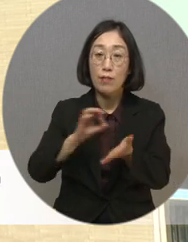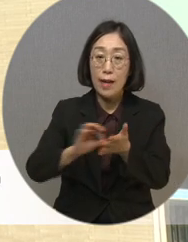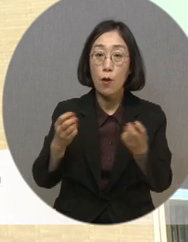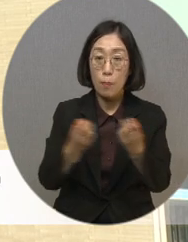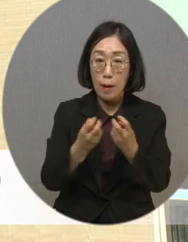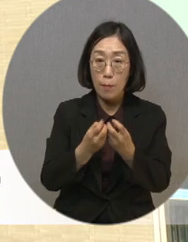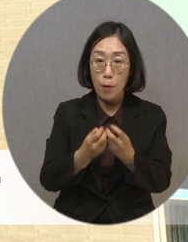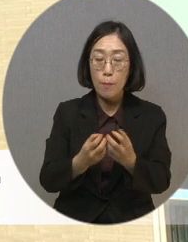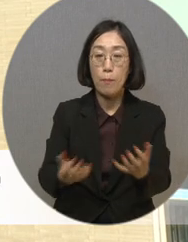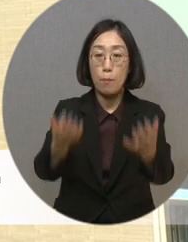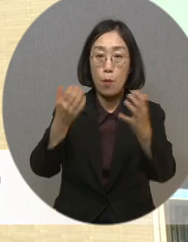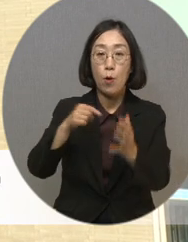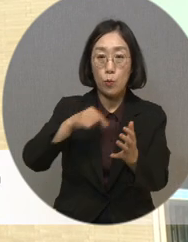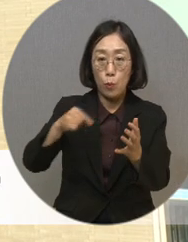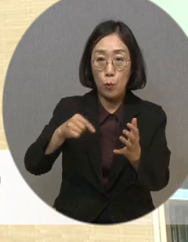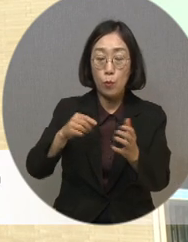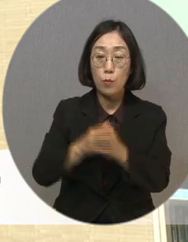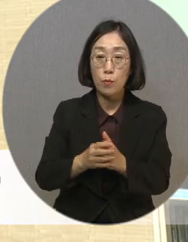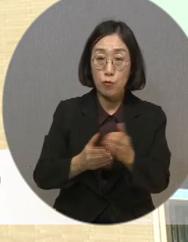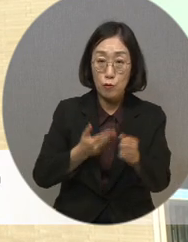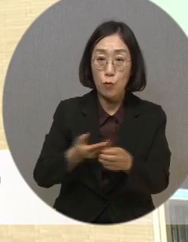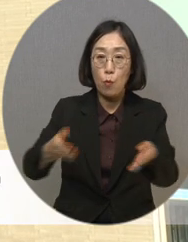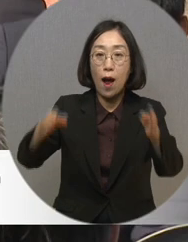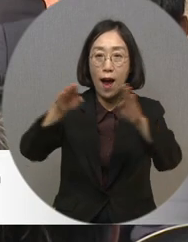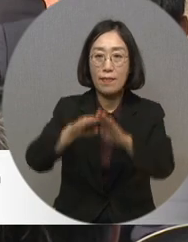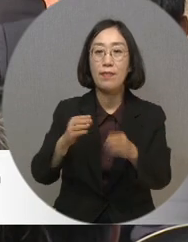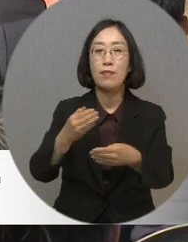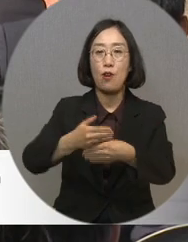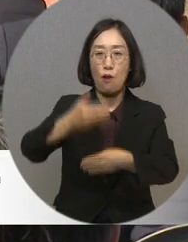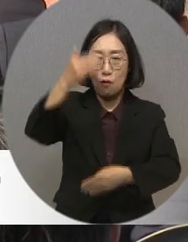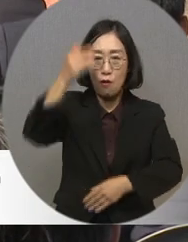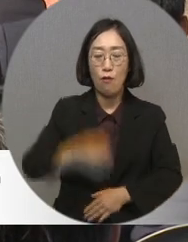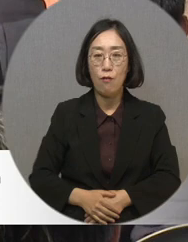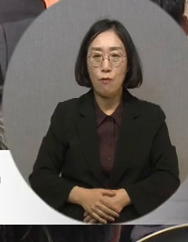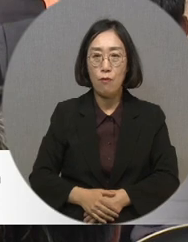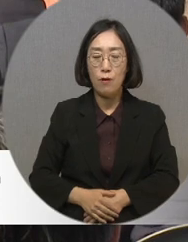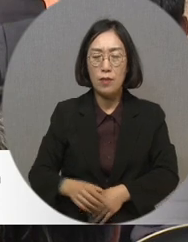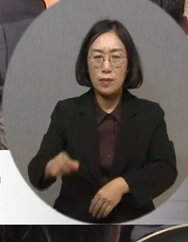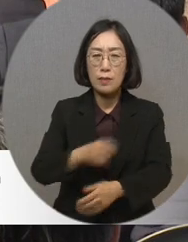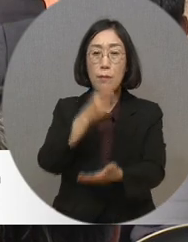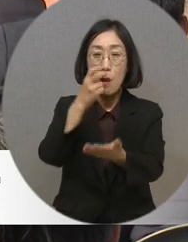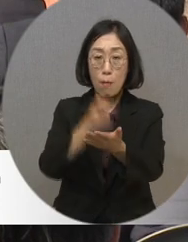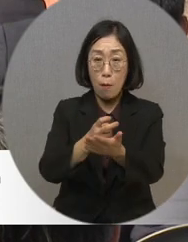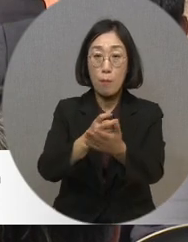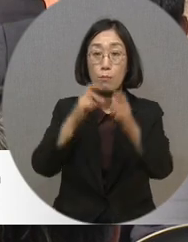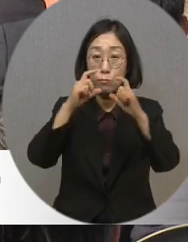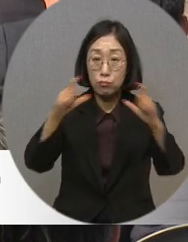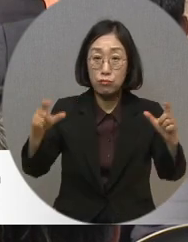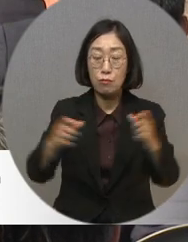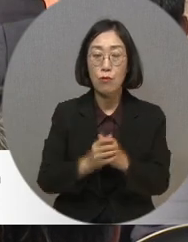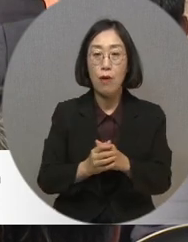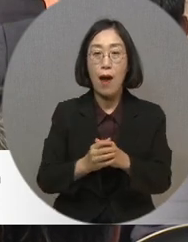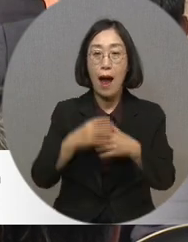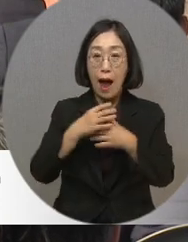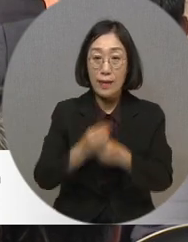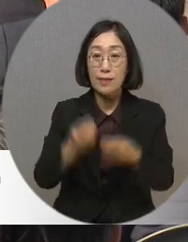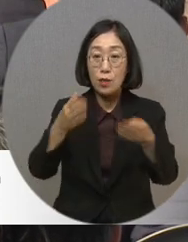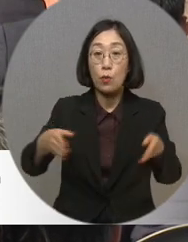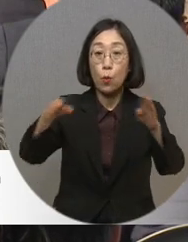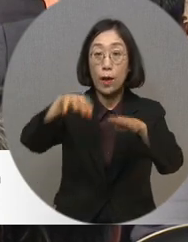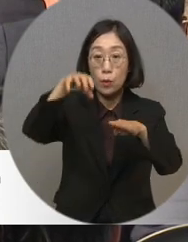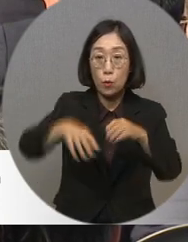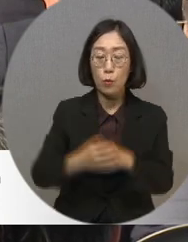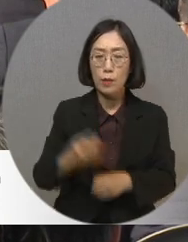전문체험시설 국민해양안전관이 문을 열었습니다. 세월호 특별법에 따라 국가사업으로 건립된 국민해양안전관은